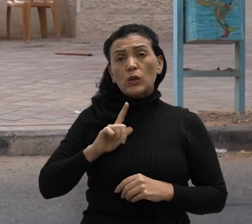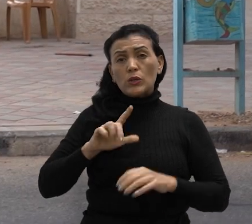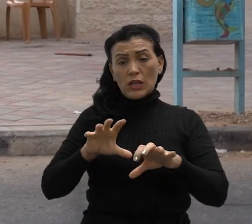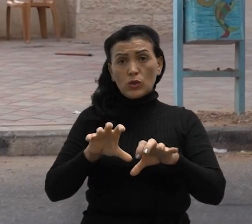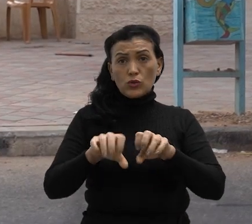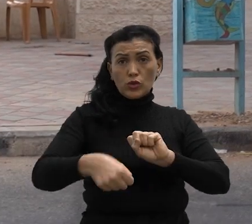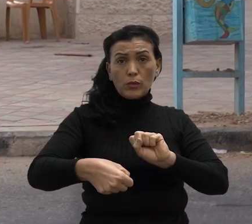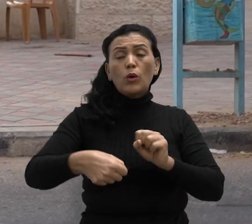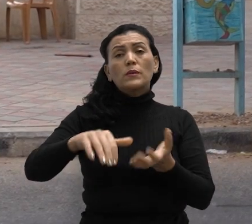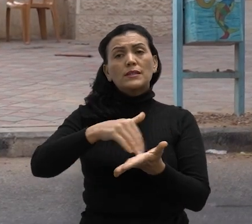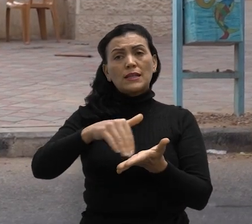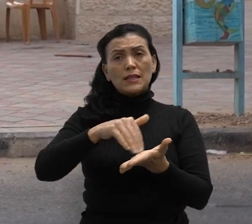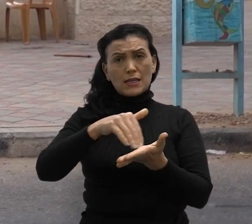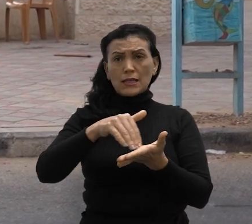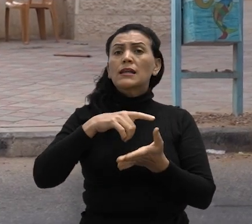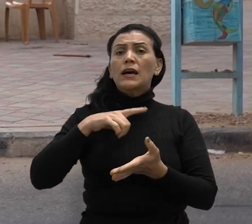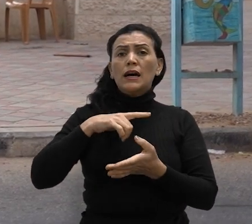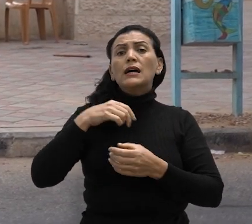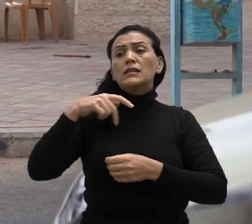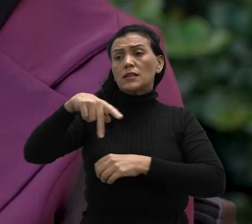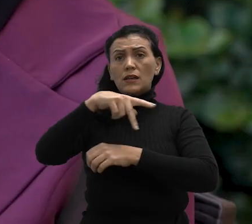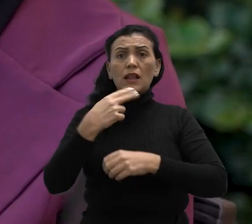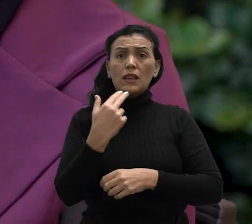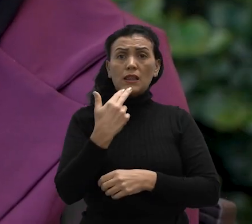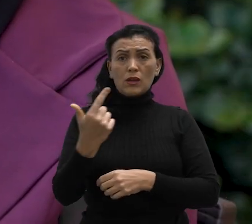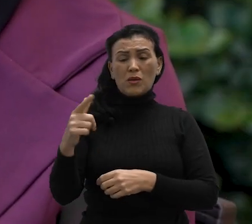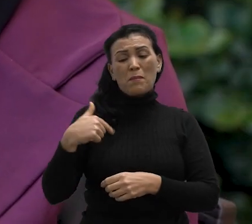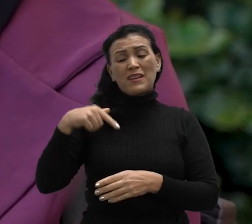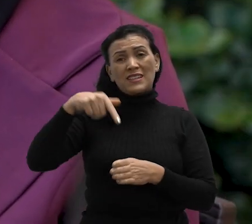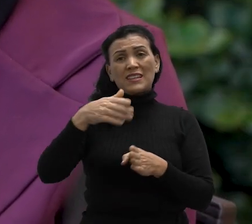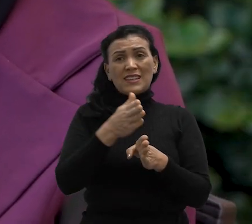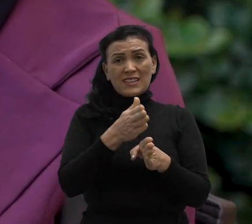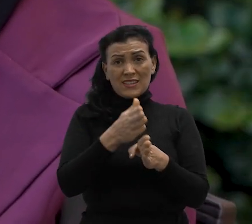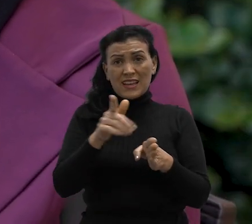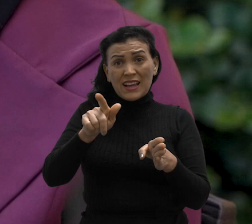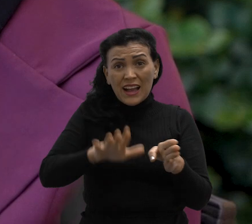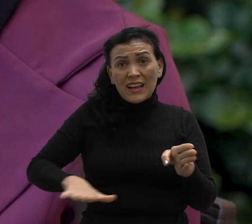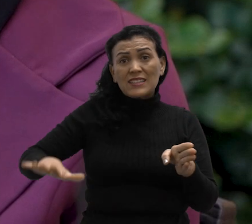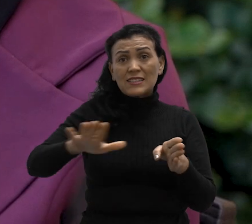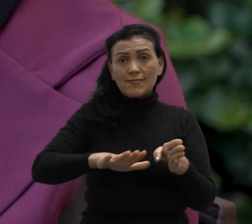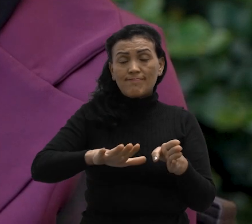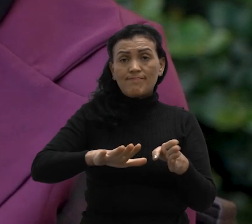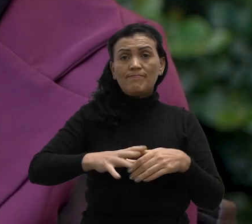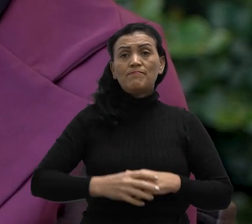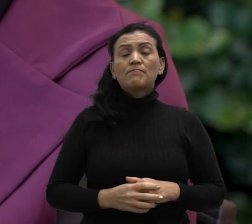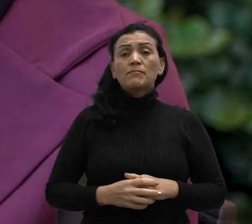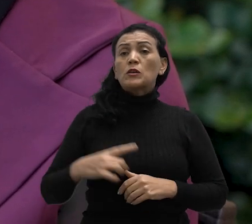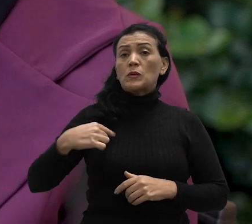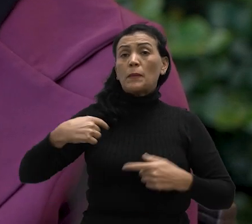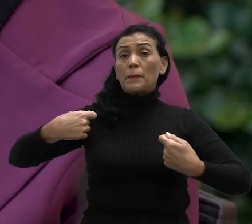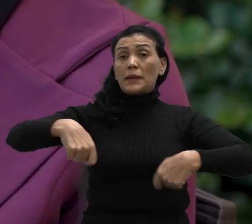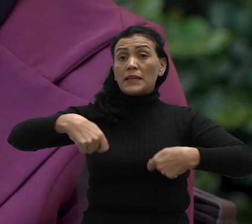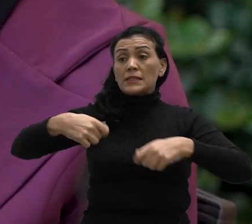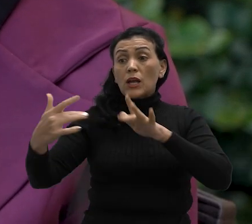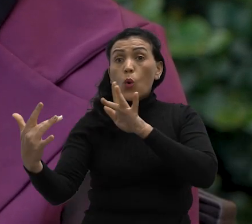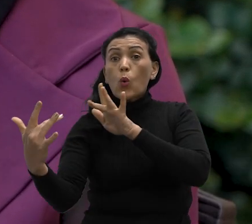صح انه انا معي شهادة سكرتارية تنفيذية، ولكن في منحط اخر او منعطف اخر، انه احنا موجودين في غزة